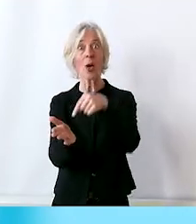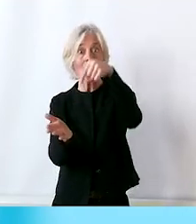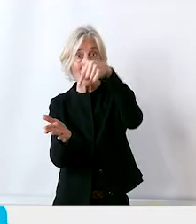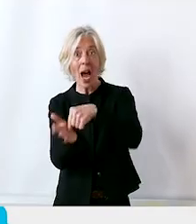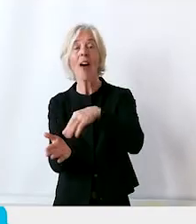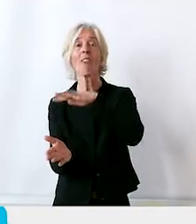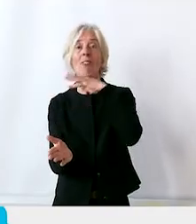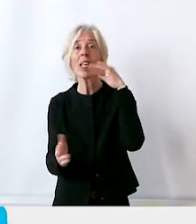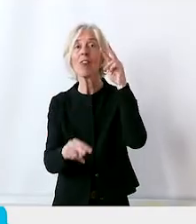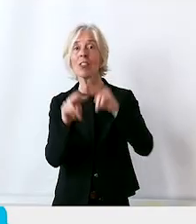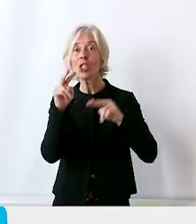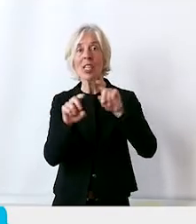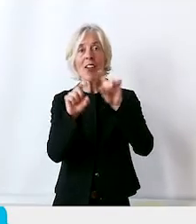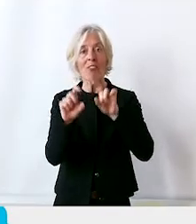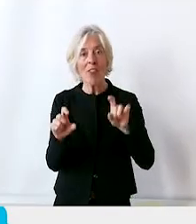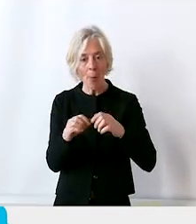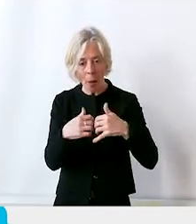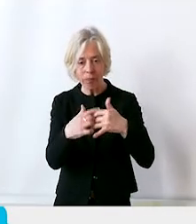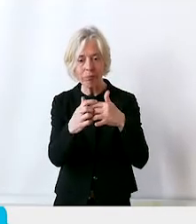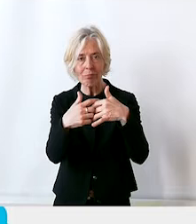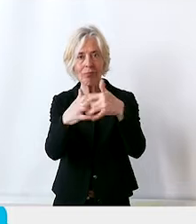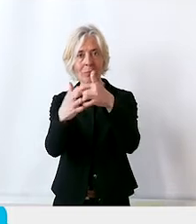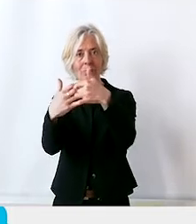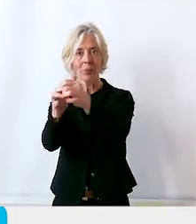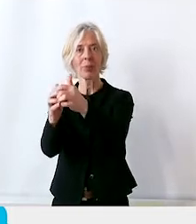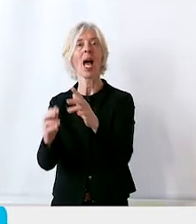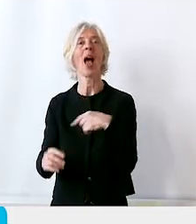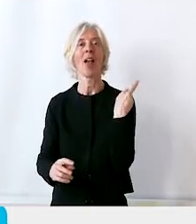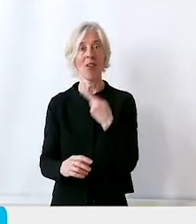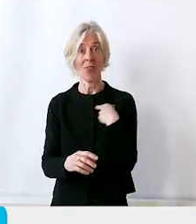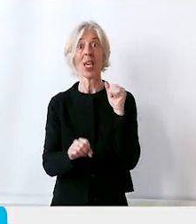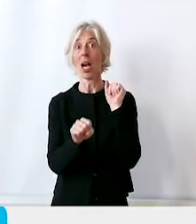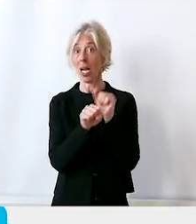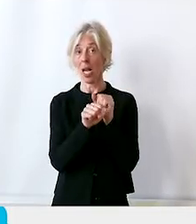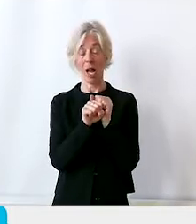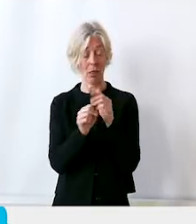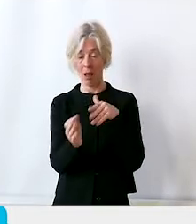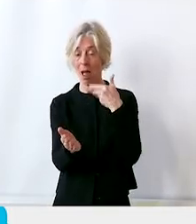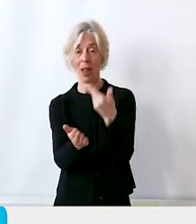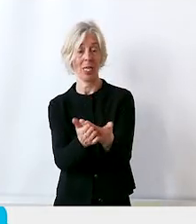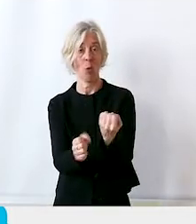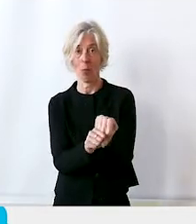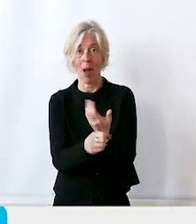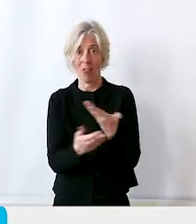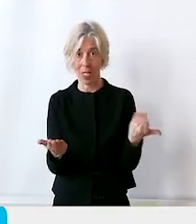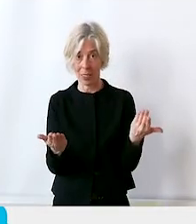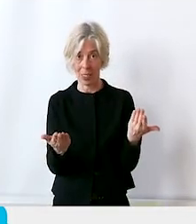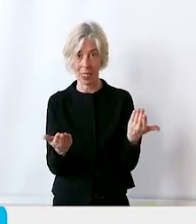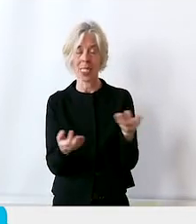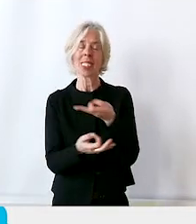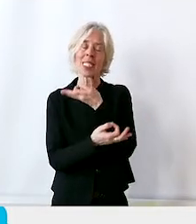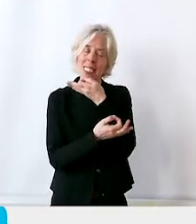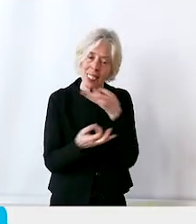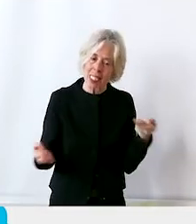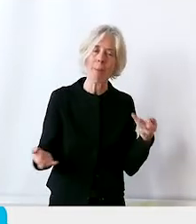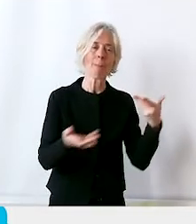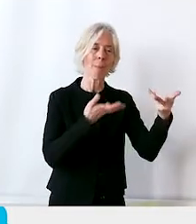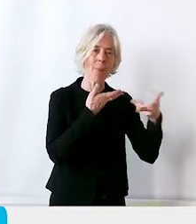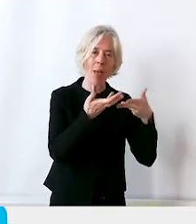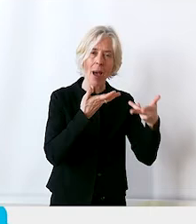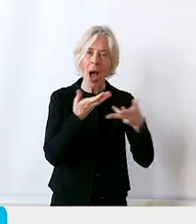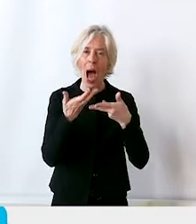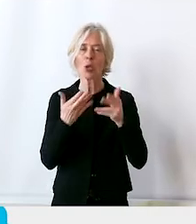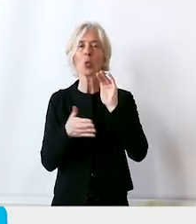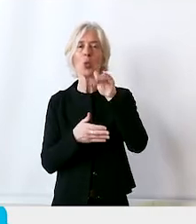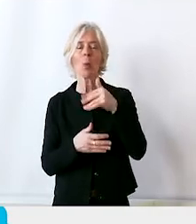entstanden sind. Wir können den teilnehmenden Unternehmen Folgendes bieten: umfangreiche Beratungsangebote zu den